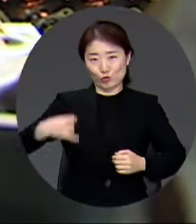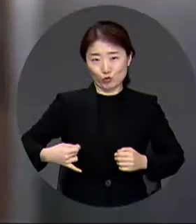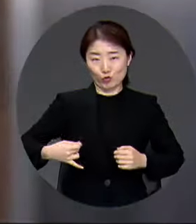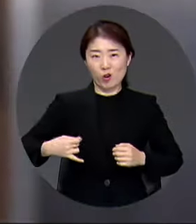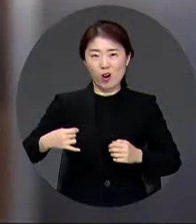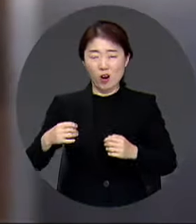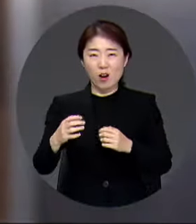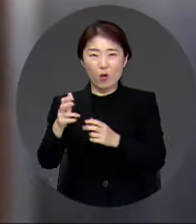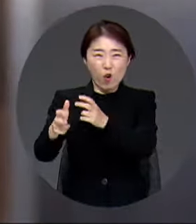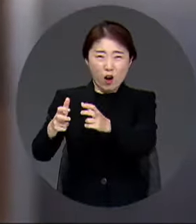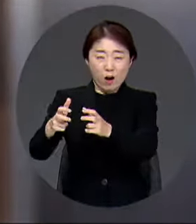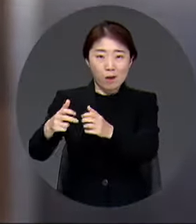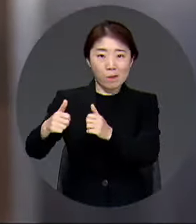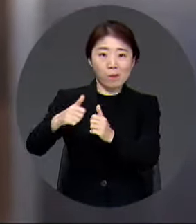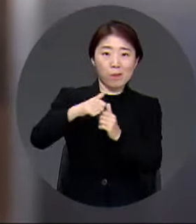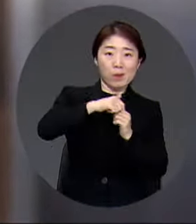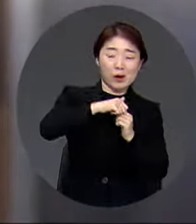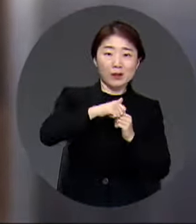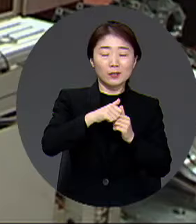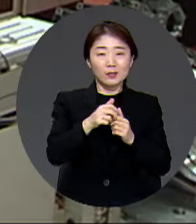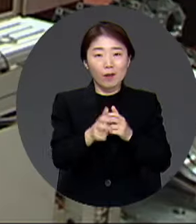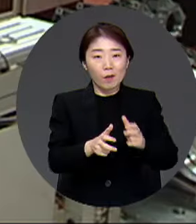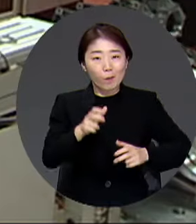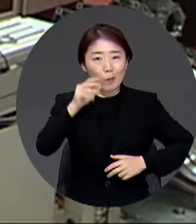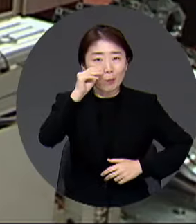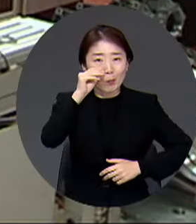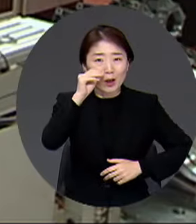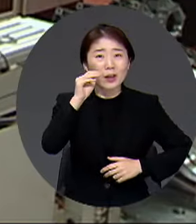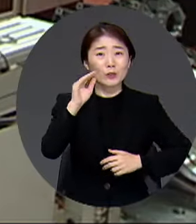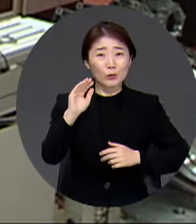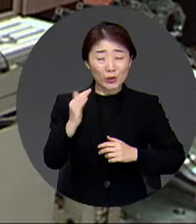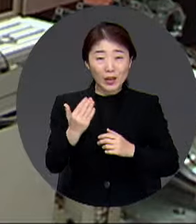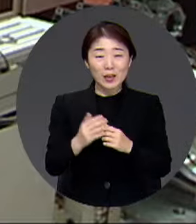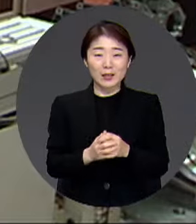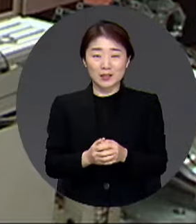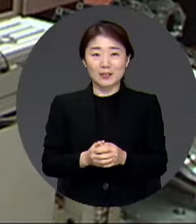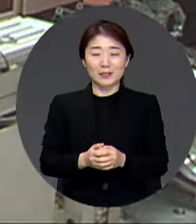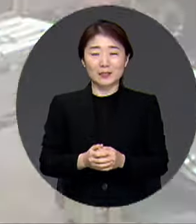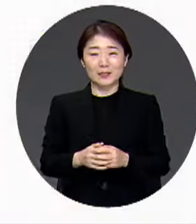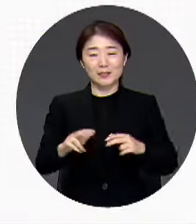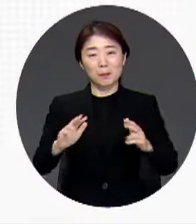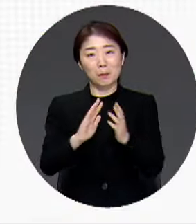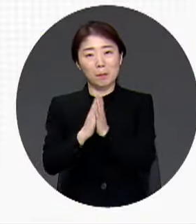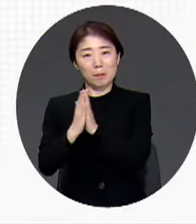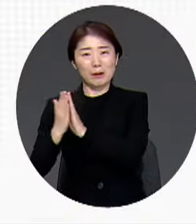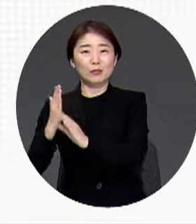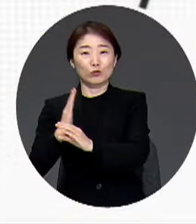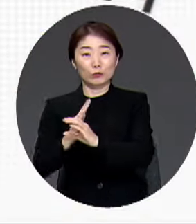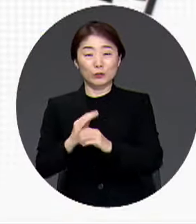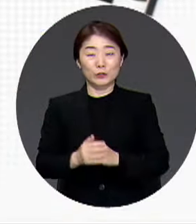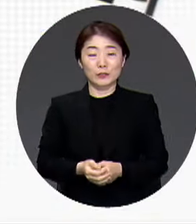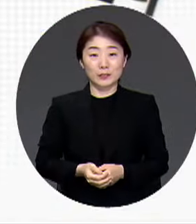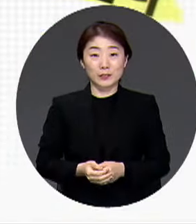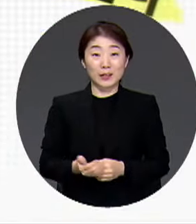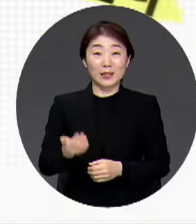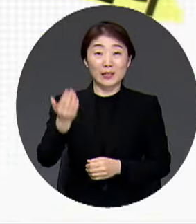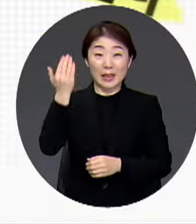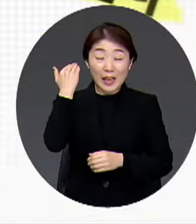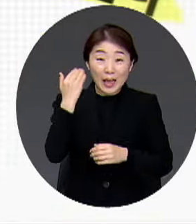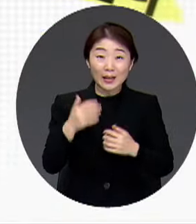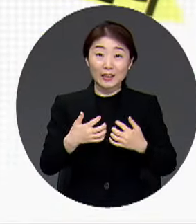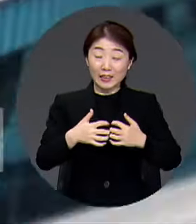밀려 기계산업이 주춤해지면서 창원 국가산단은 변화를 맞고 있습니다. 기존